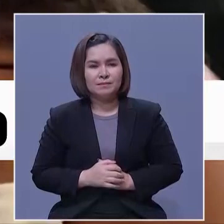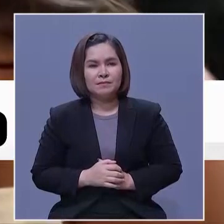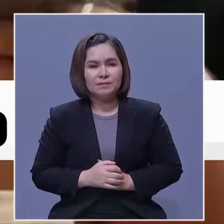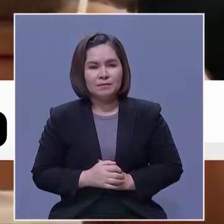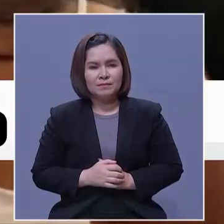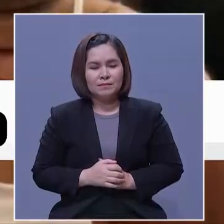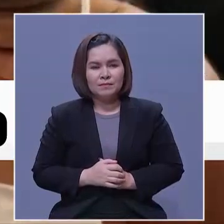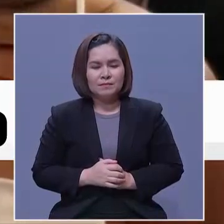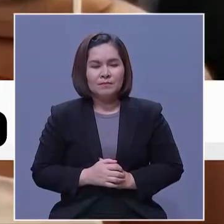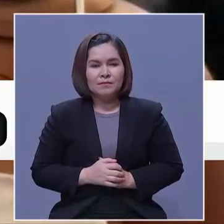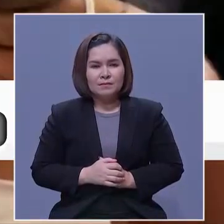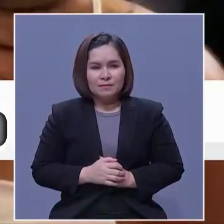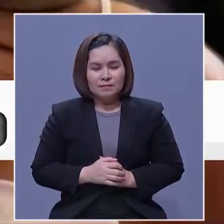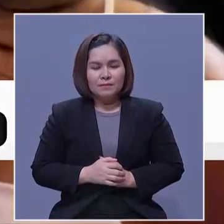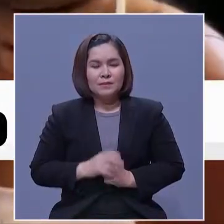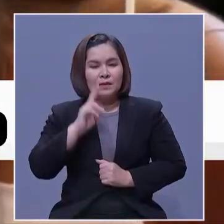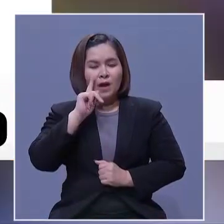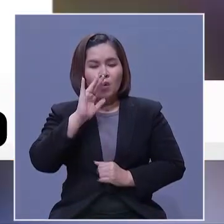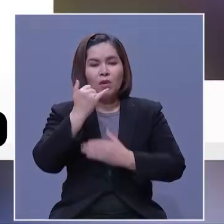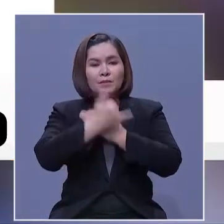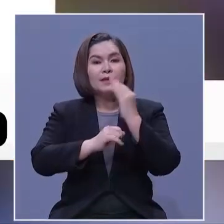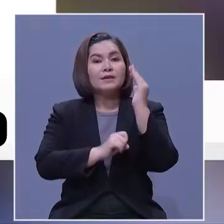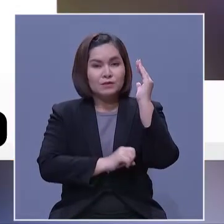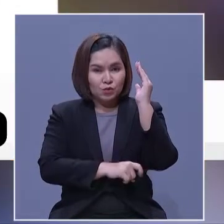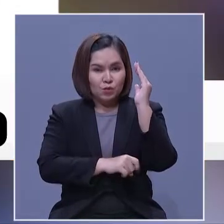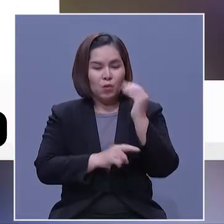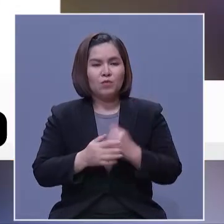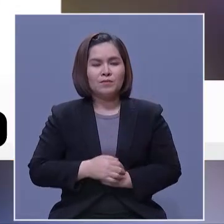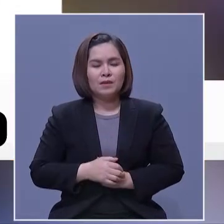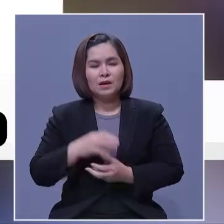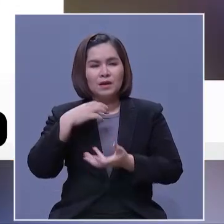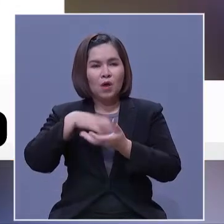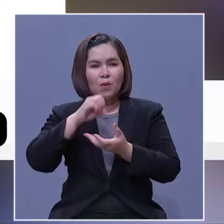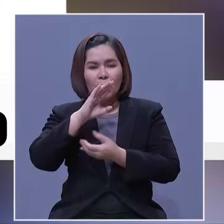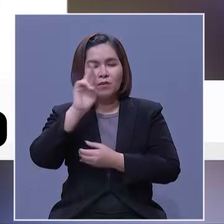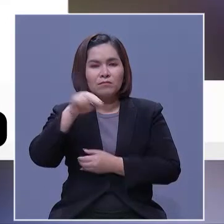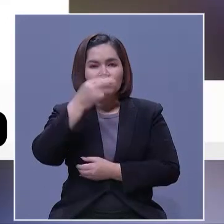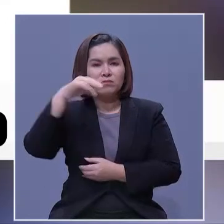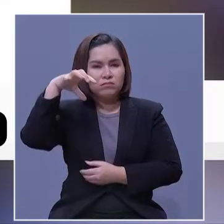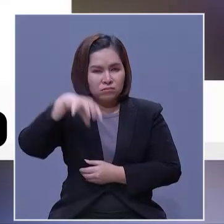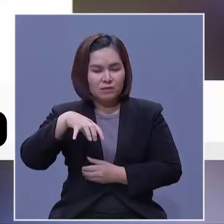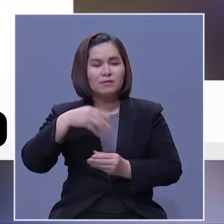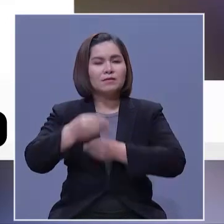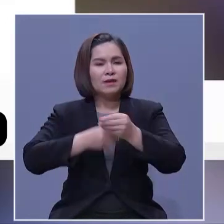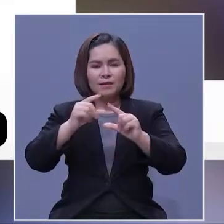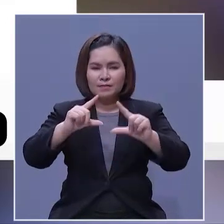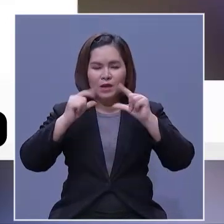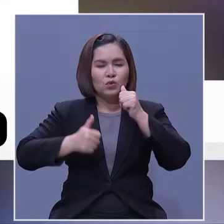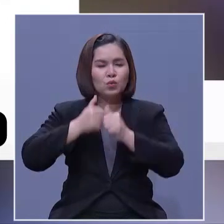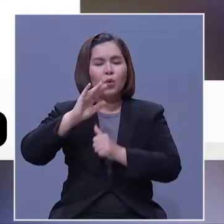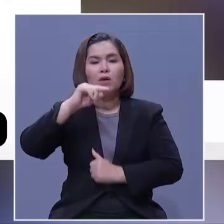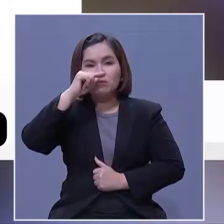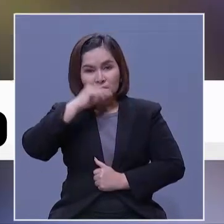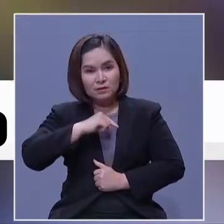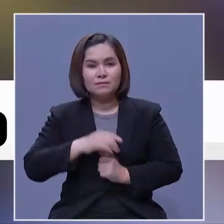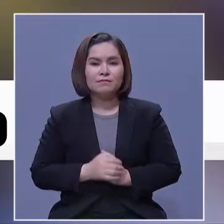าว Channel News Asia ของสิงคโปร์รายงานนะครับว่าสยามพารากอนคือศูนย์การค้าที่มีชื่อเสียงที่สุดของไ